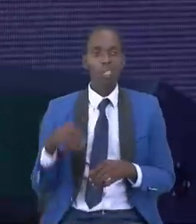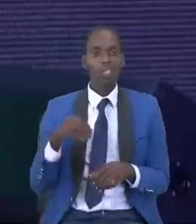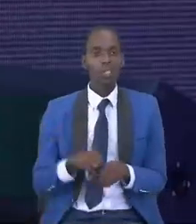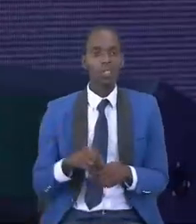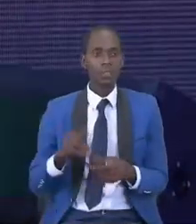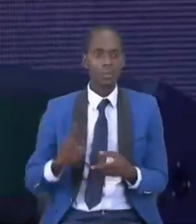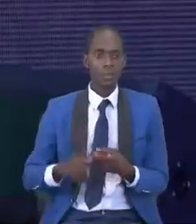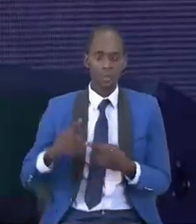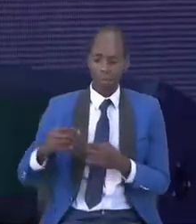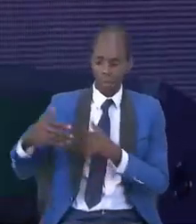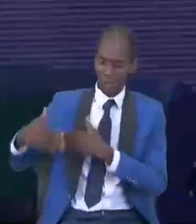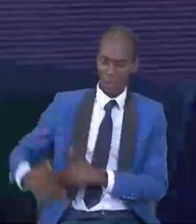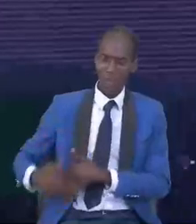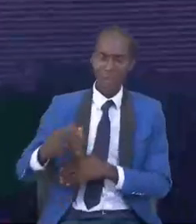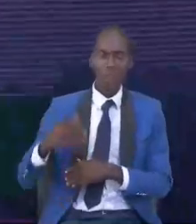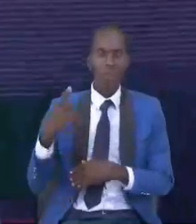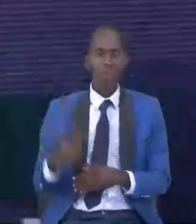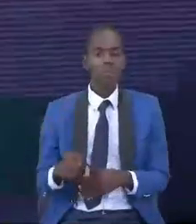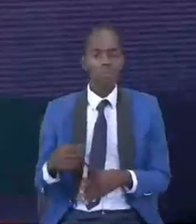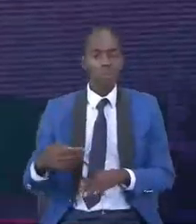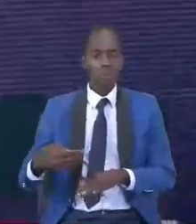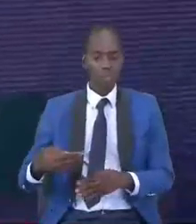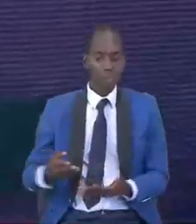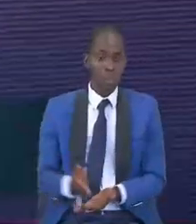et s'endormit profondément.